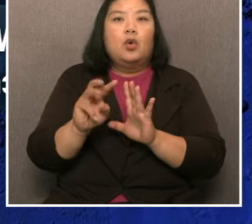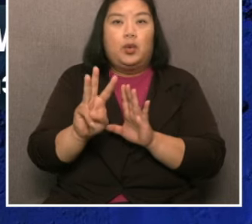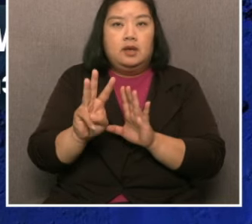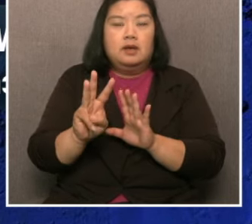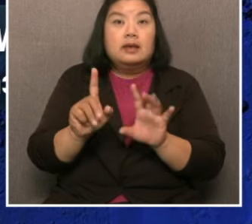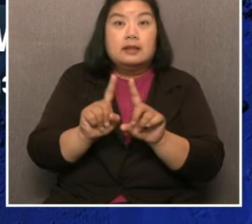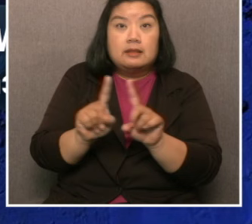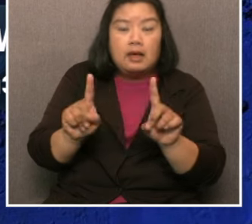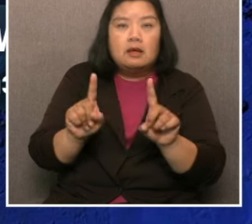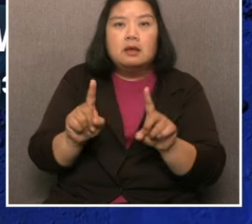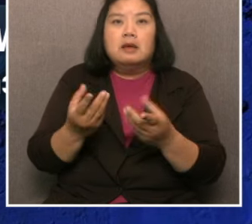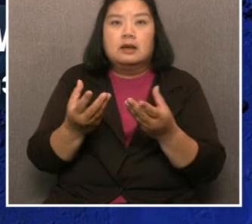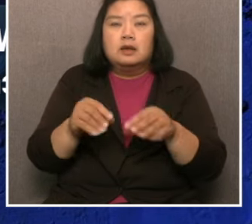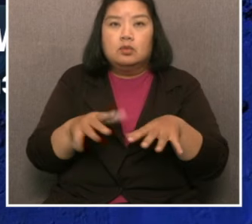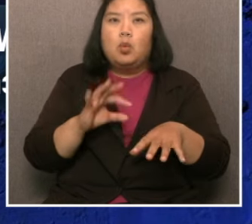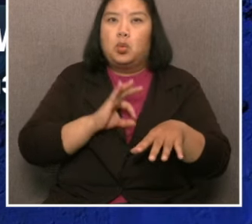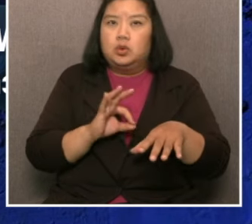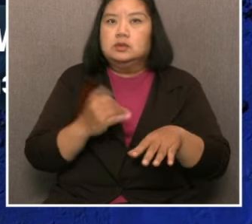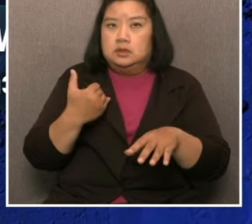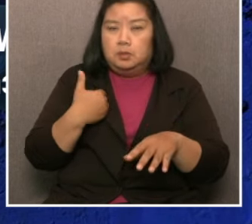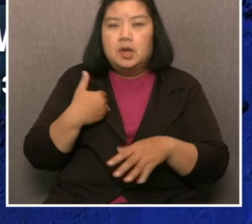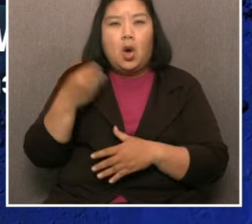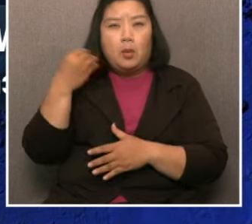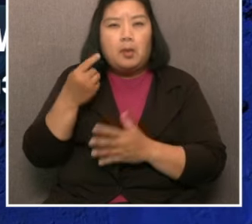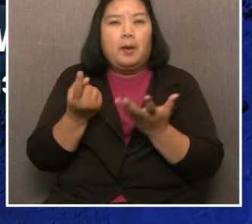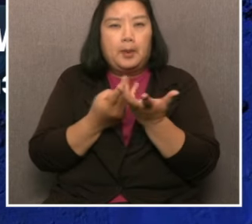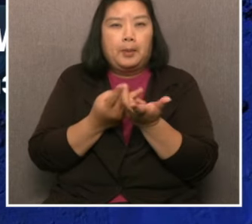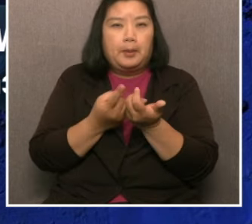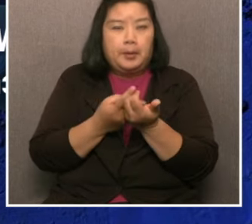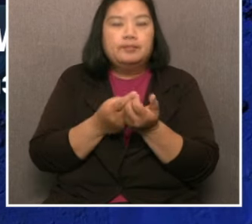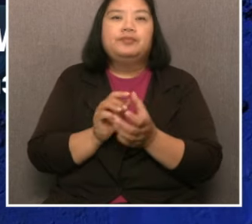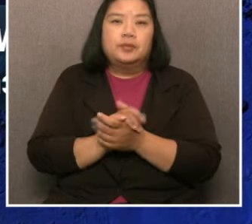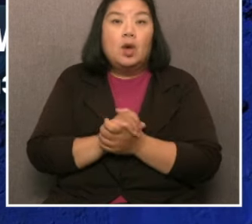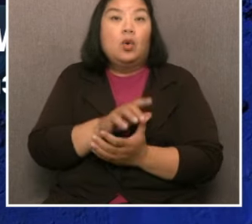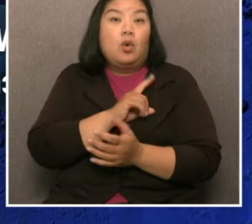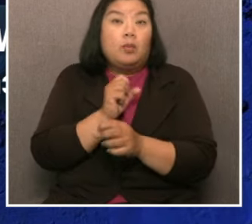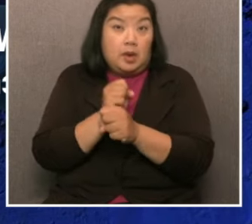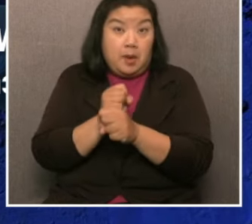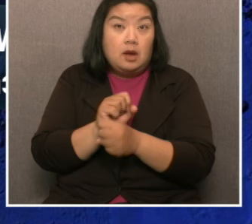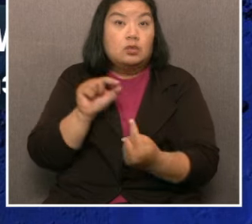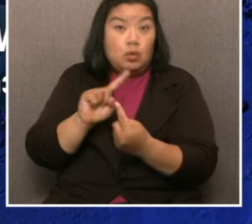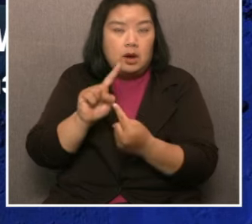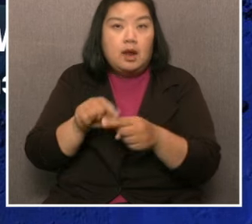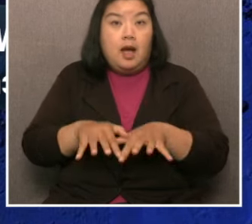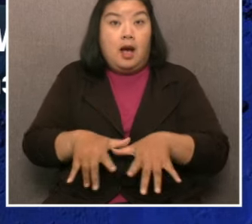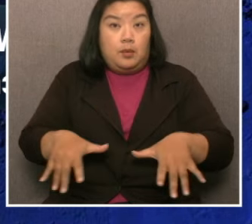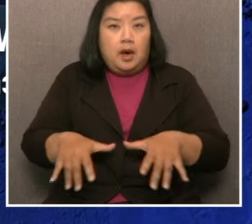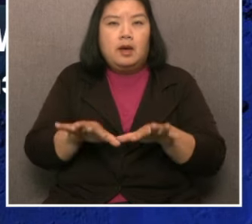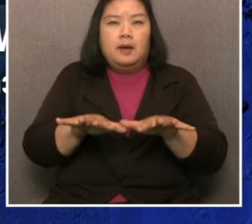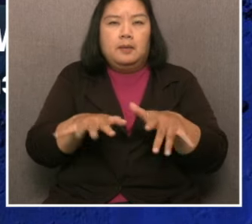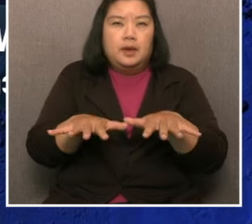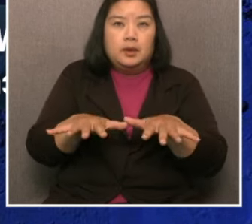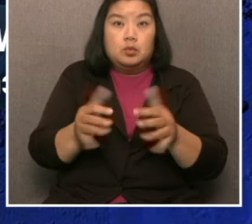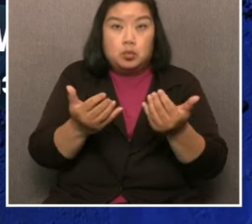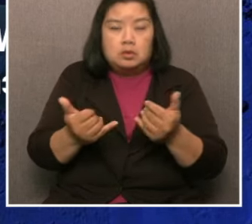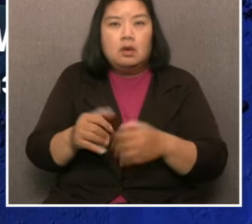ว่าAfter Shockจะเกิดขึ้นอีกหลายครั้งค่ะหน่วยงานด้านภูเขาไฟของฮาวายระบุว่าแผ่นดินไหวรุนแรงครั้งนี้น่า